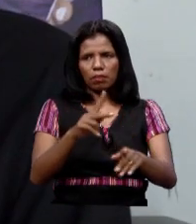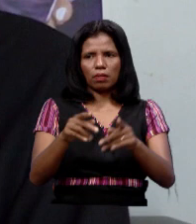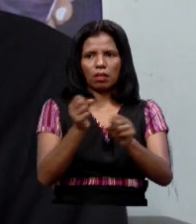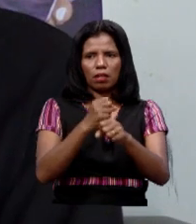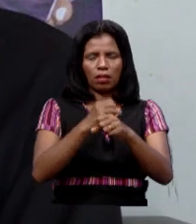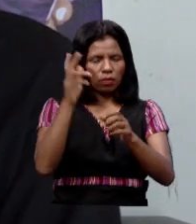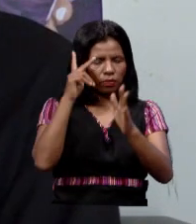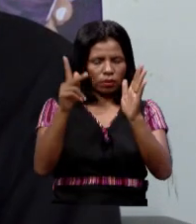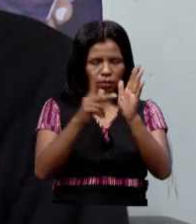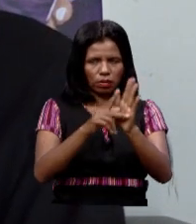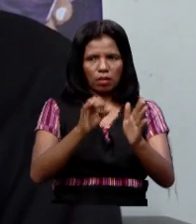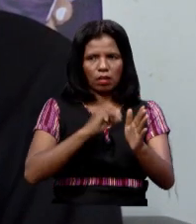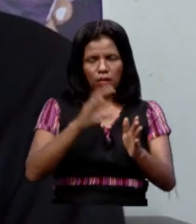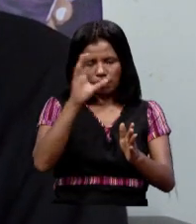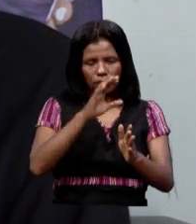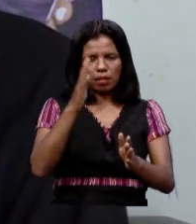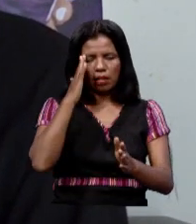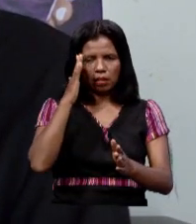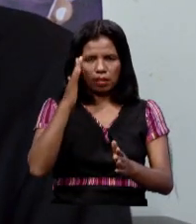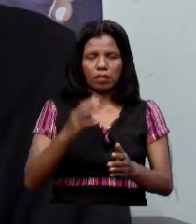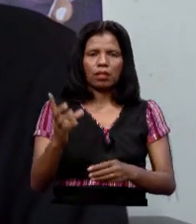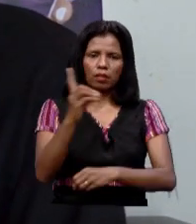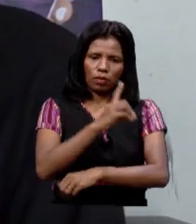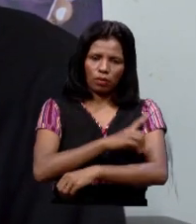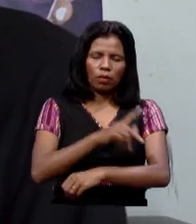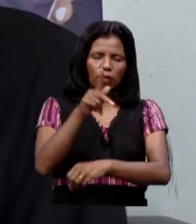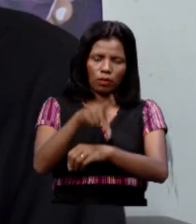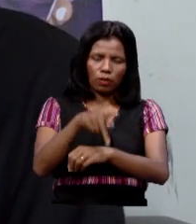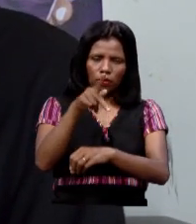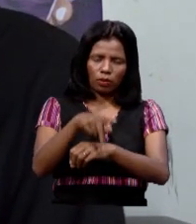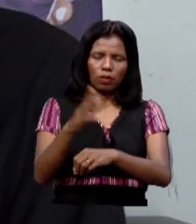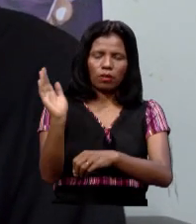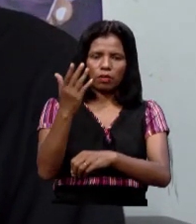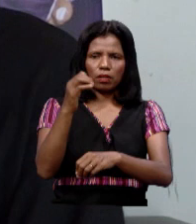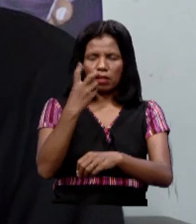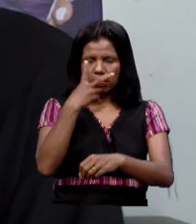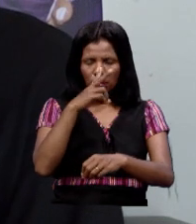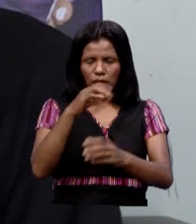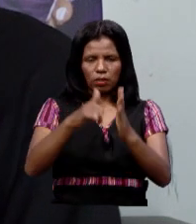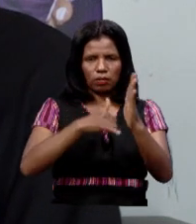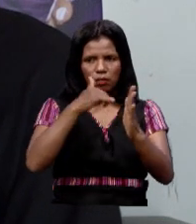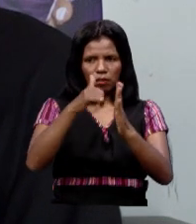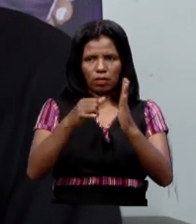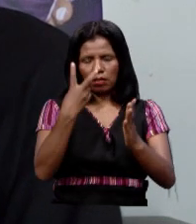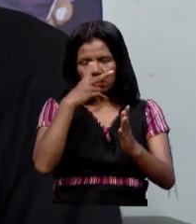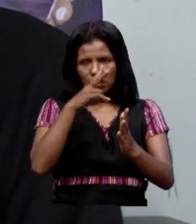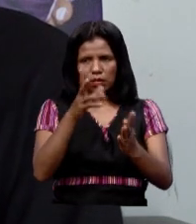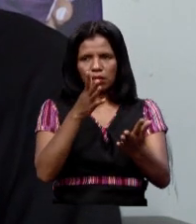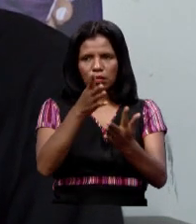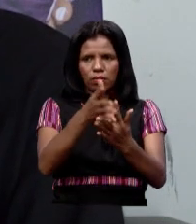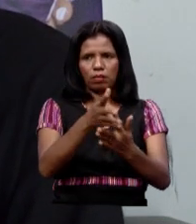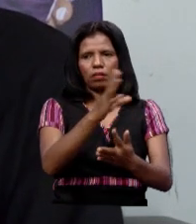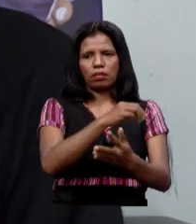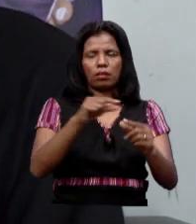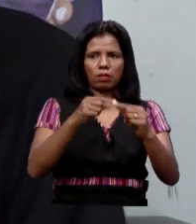asli kapas, hau tertarik, hau buka tu hatenya na. Lorong kalang, hau tamu maka YouTube ni lori nonton. Emang tamu ni asyik sahunya, emang tamu nonton. Tamu